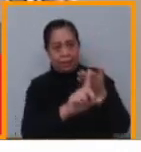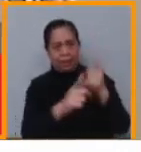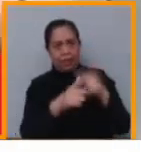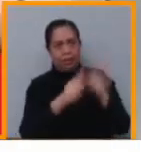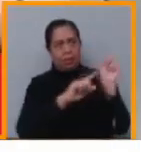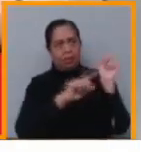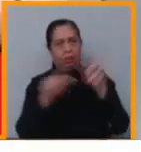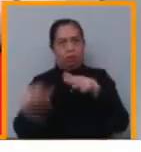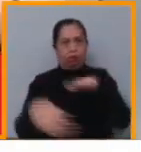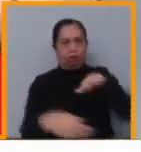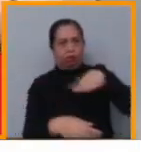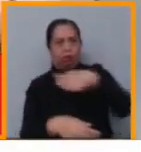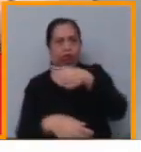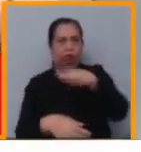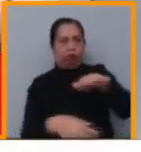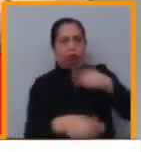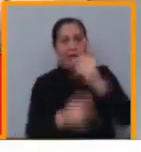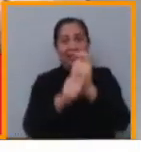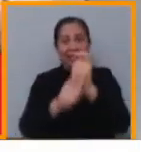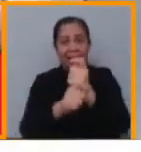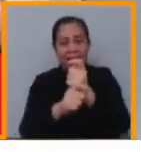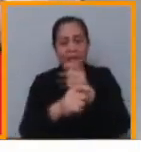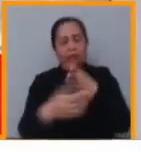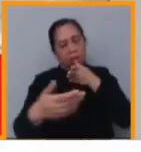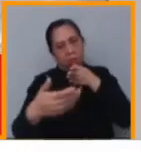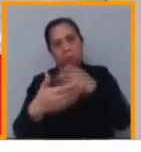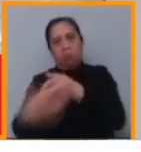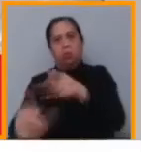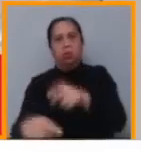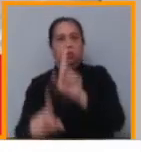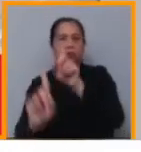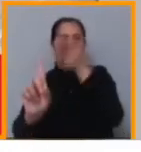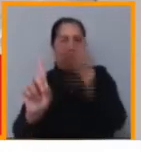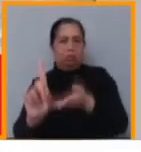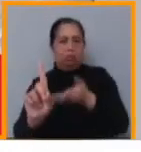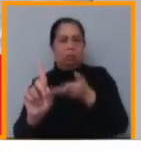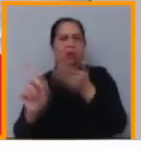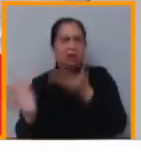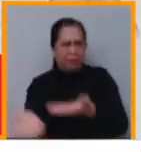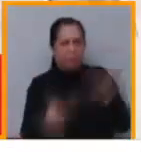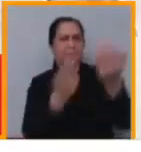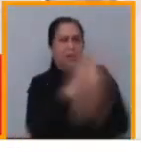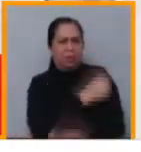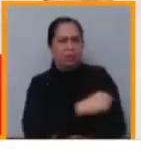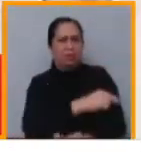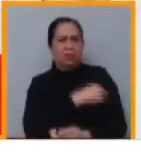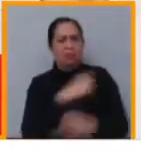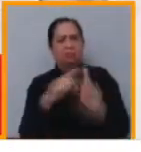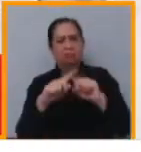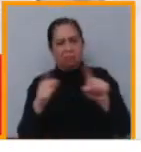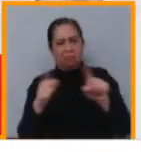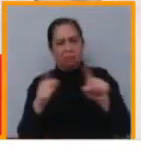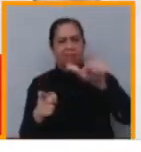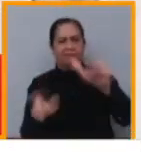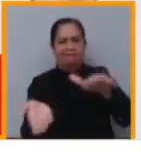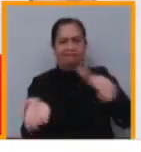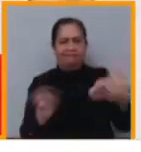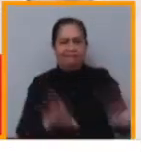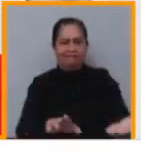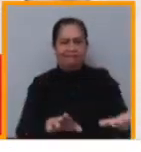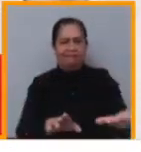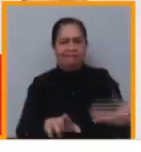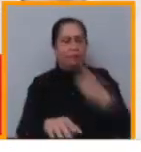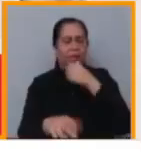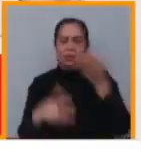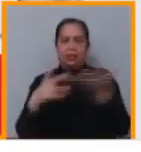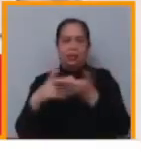truck at nasalpok ang biktima. Nadala pa sa ospital ang lalaki pero nasawi kalaunan. Hindi na nagsampan ang kaso ang pamilya